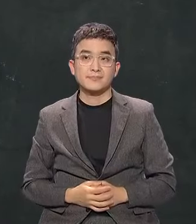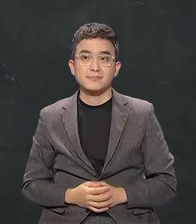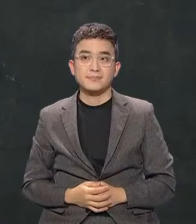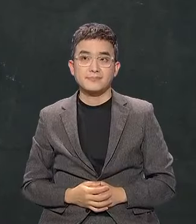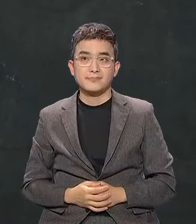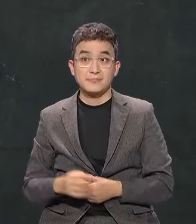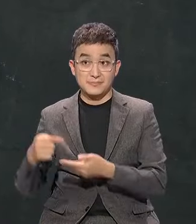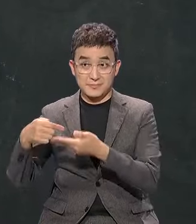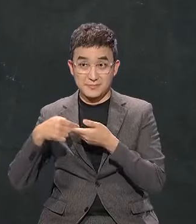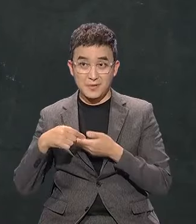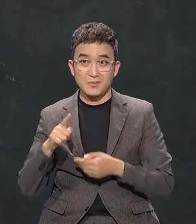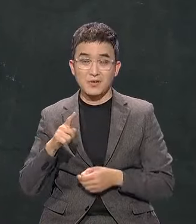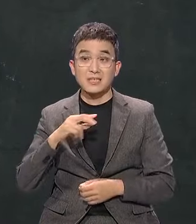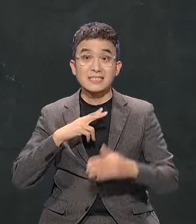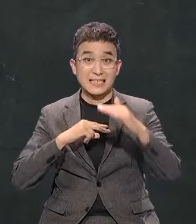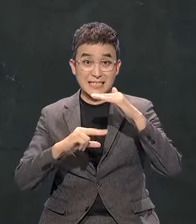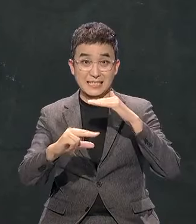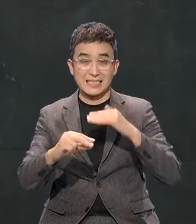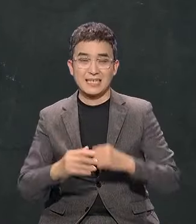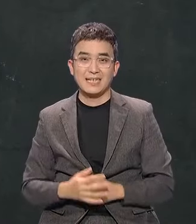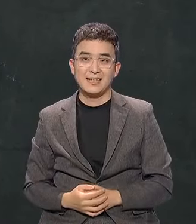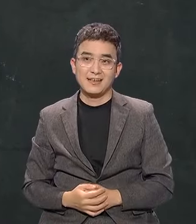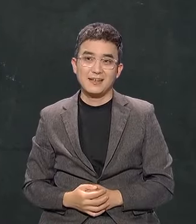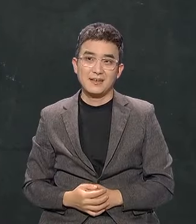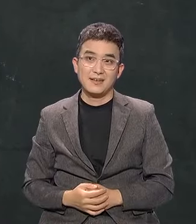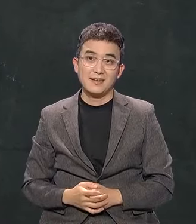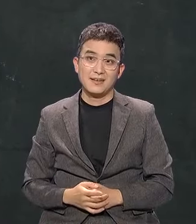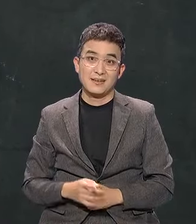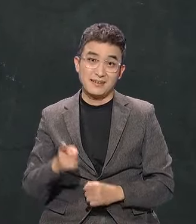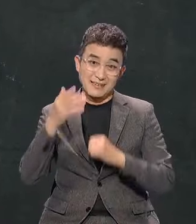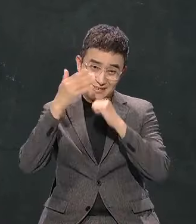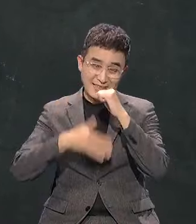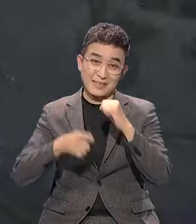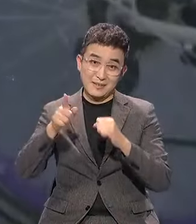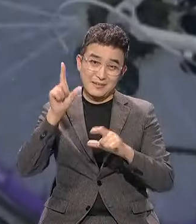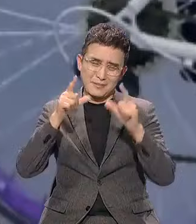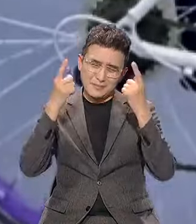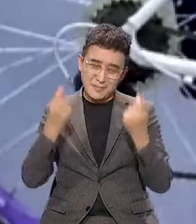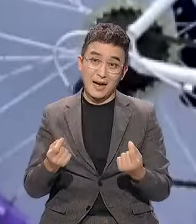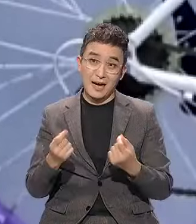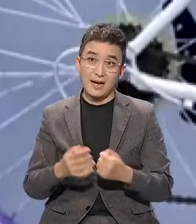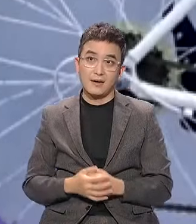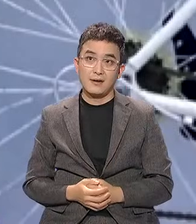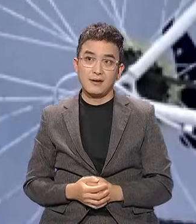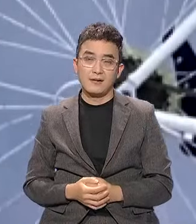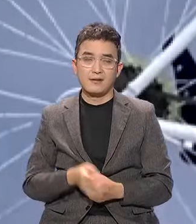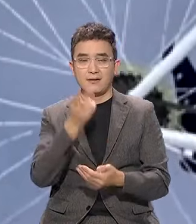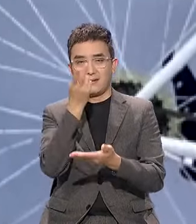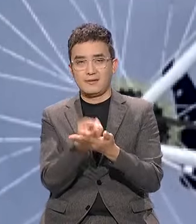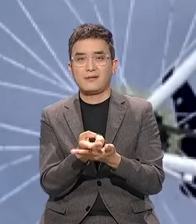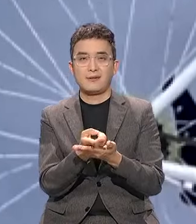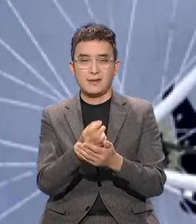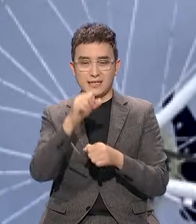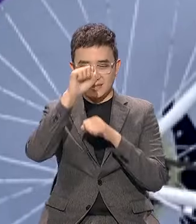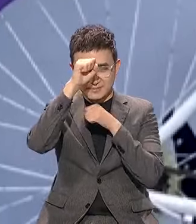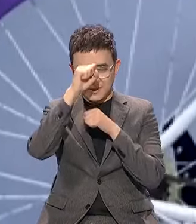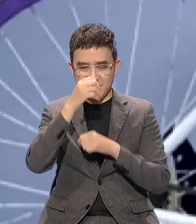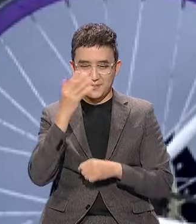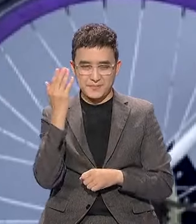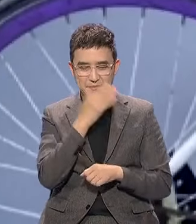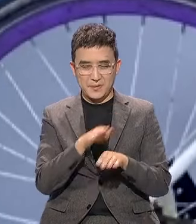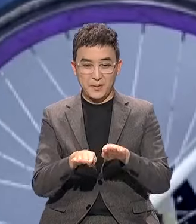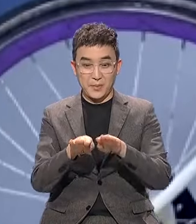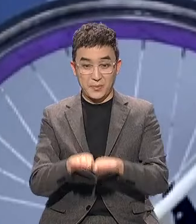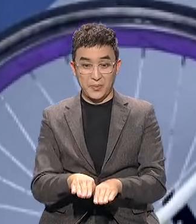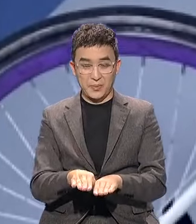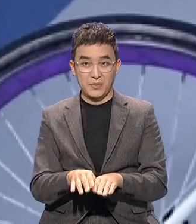이번에는 또 전철에 뭐 보신 대로입니다 예 그냥 아니 그냥 누웠어요 그냥 벌러덩 자 신발은 바닥에 저렇게 가지러 다리를 그렇게